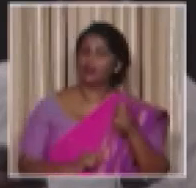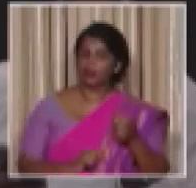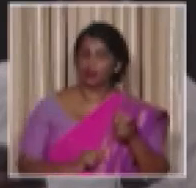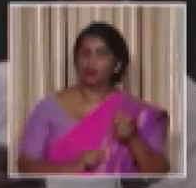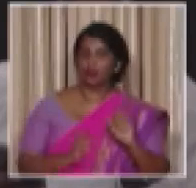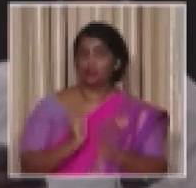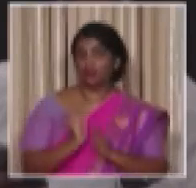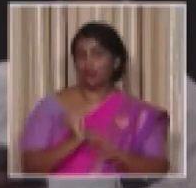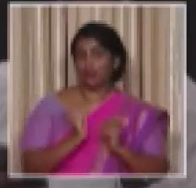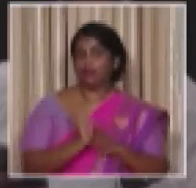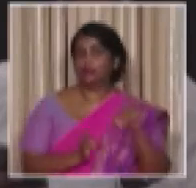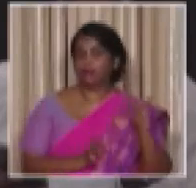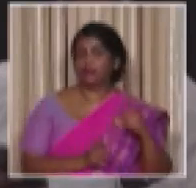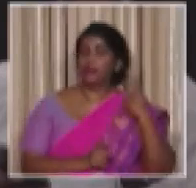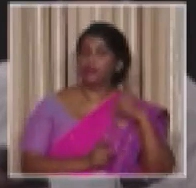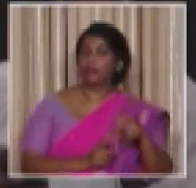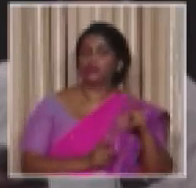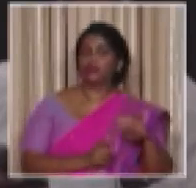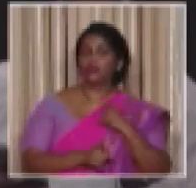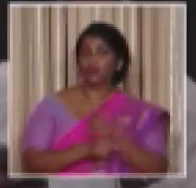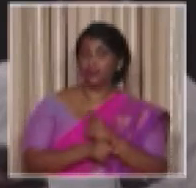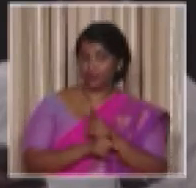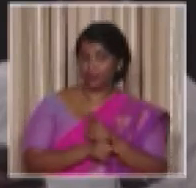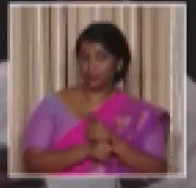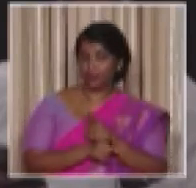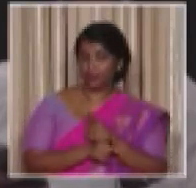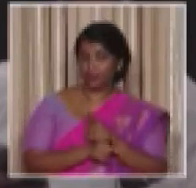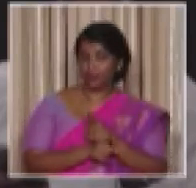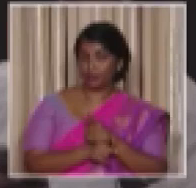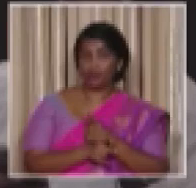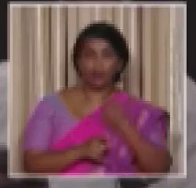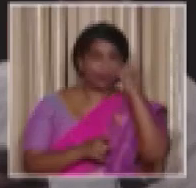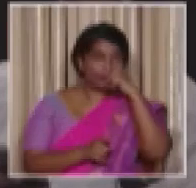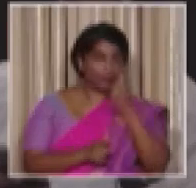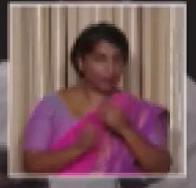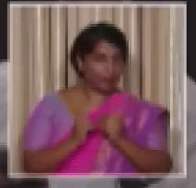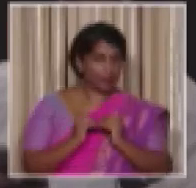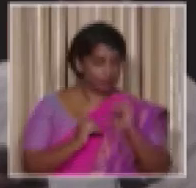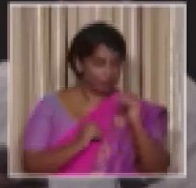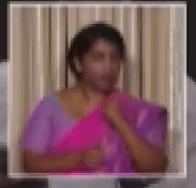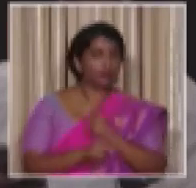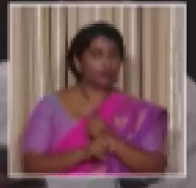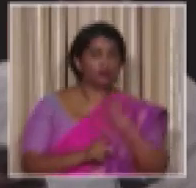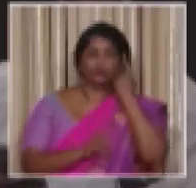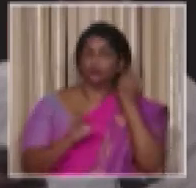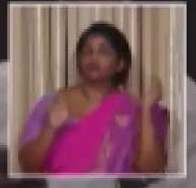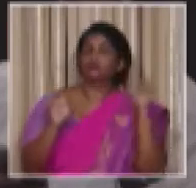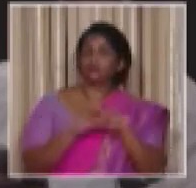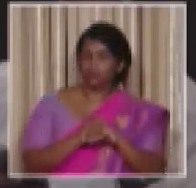ඒ කමිටුමගේ. ඒ නිසා ගුරුවරයා ගුරුවරේ වැටුප් තලයකට ඇවිල්ලා ගුරු අධ්‍යාපනඥ සේවයට